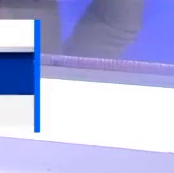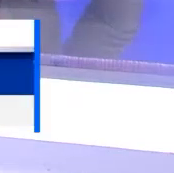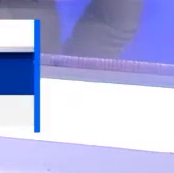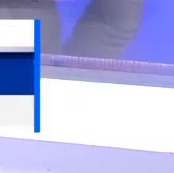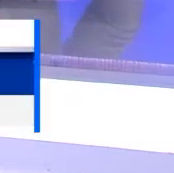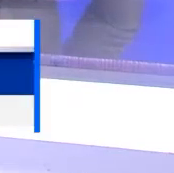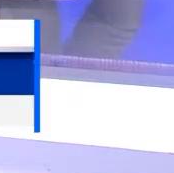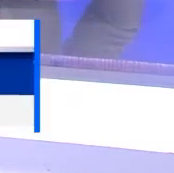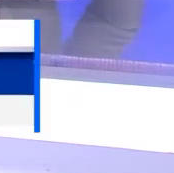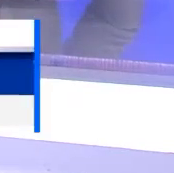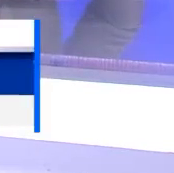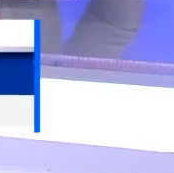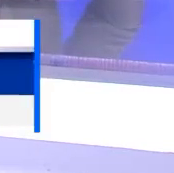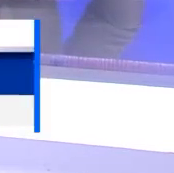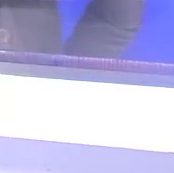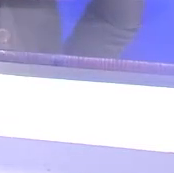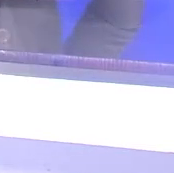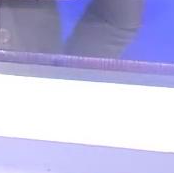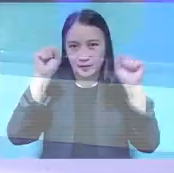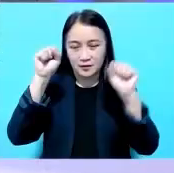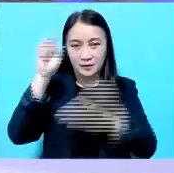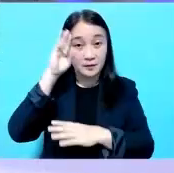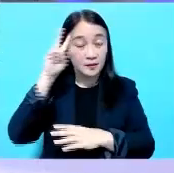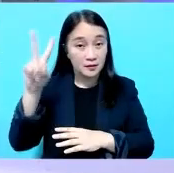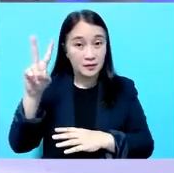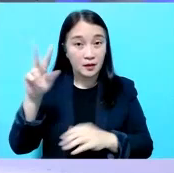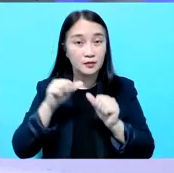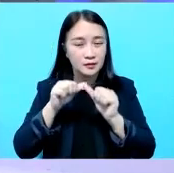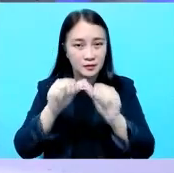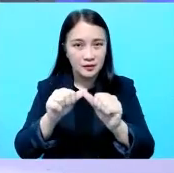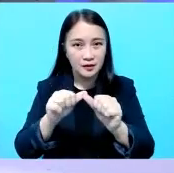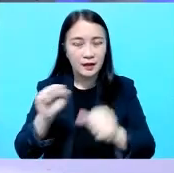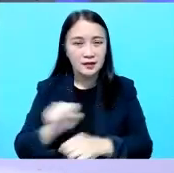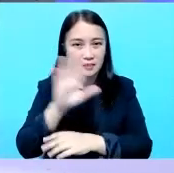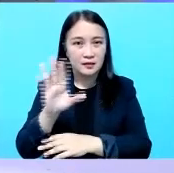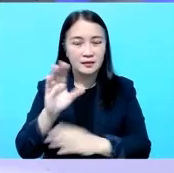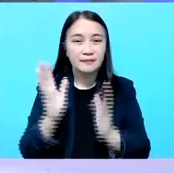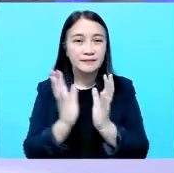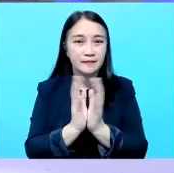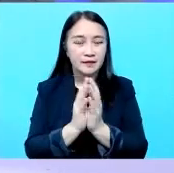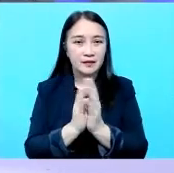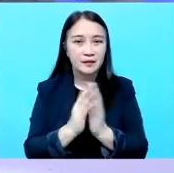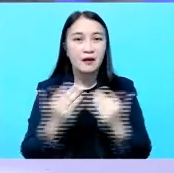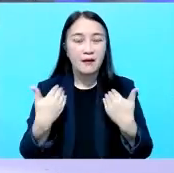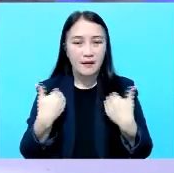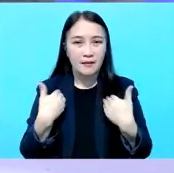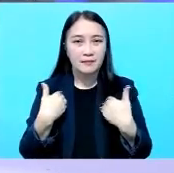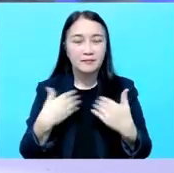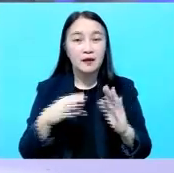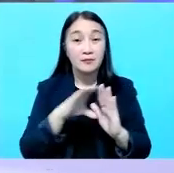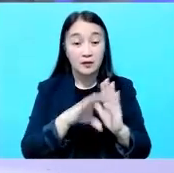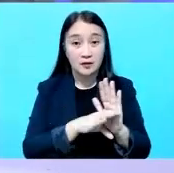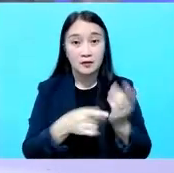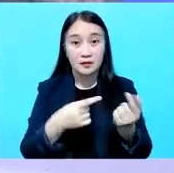sisikapin ni Pangulong Marcos na isulong sa ASEAN Summit ang matagal nang binubuong Code of Conduct sa South China Sea. Ayon